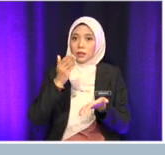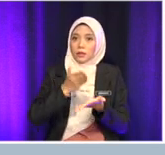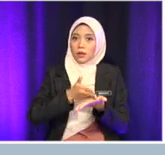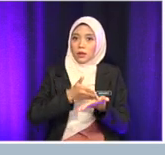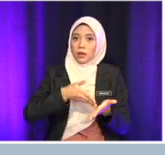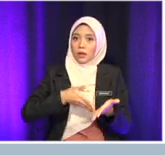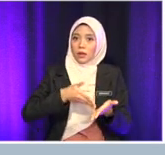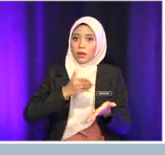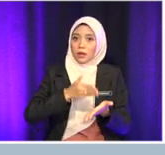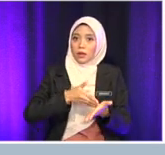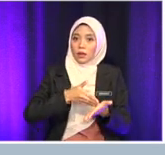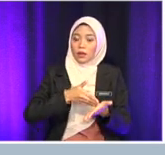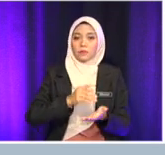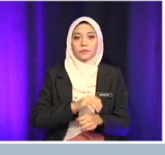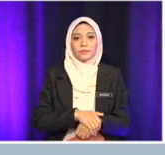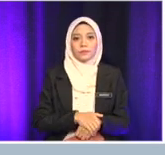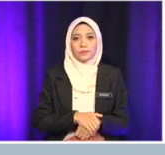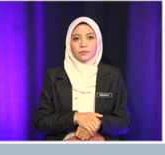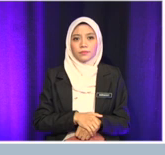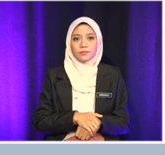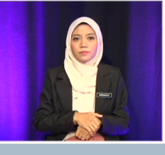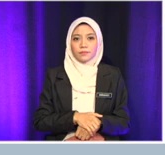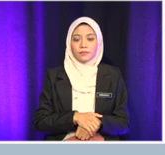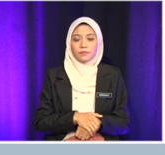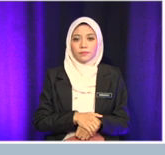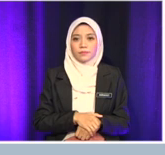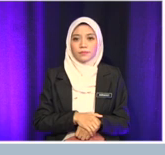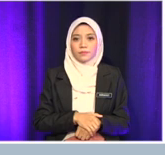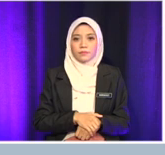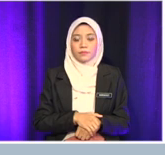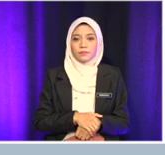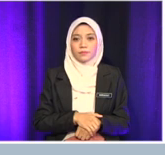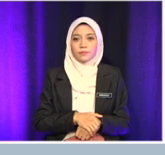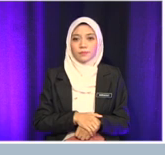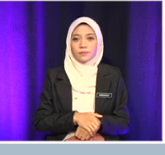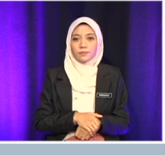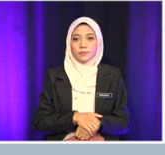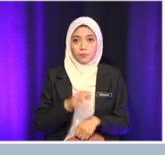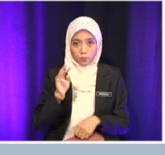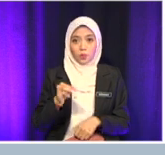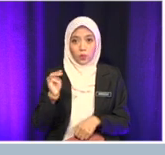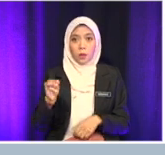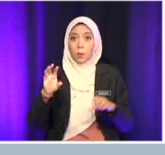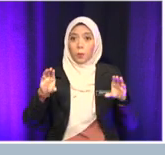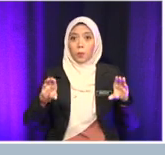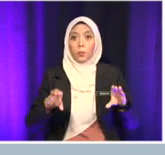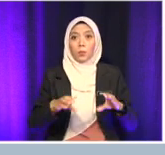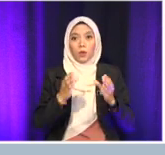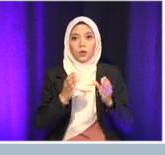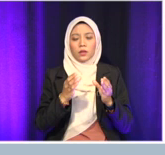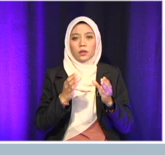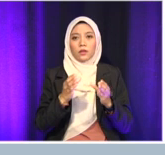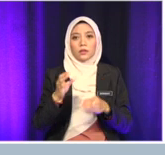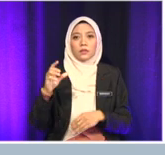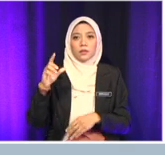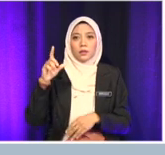ataupun asalan ini pusat kita Oke yang seterusnya Oke mudah-murid buat l nah